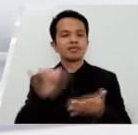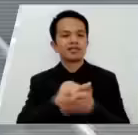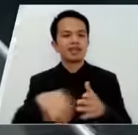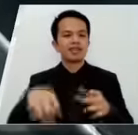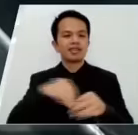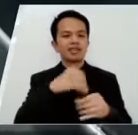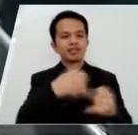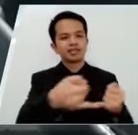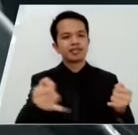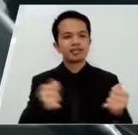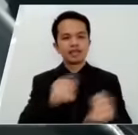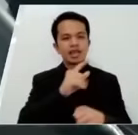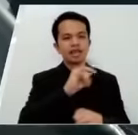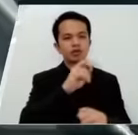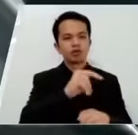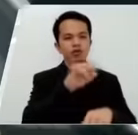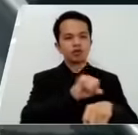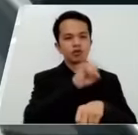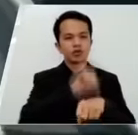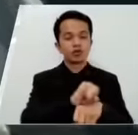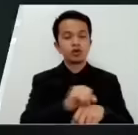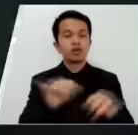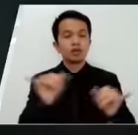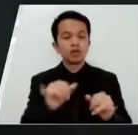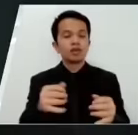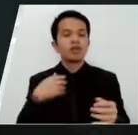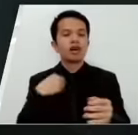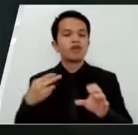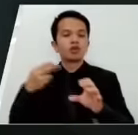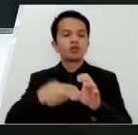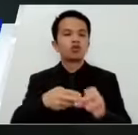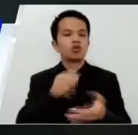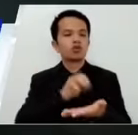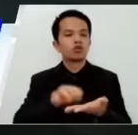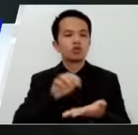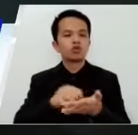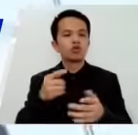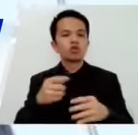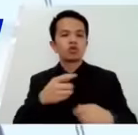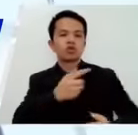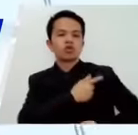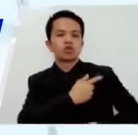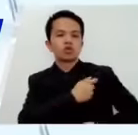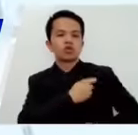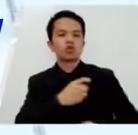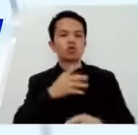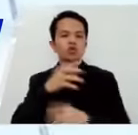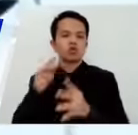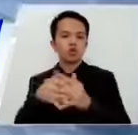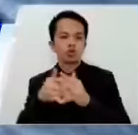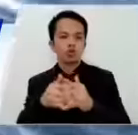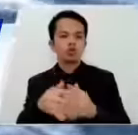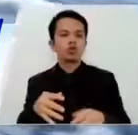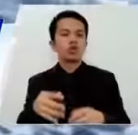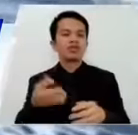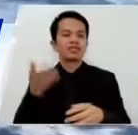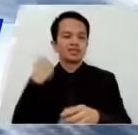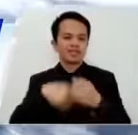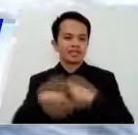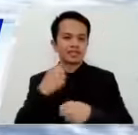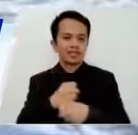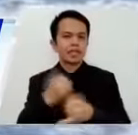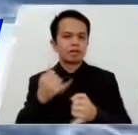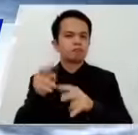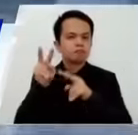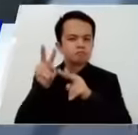Ayungin. At kasunod daw ng joint exercise ng mga Coast Guard ng Pilipinas at Amerika noong nakaraang taon. Looking forward daw ang